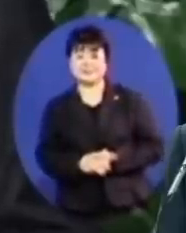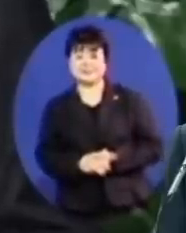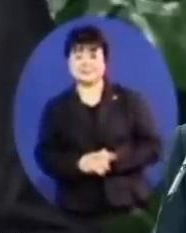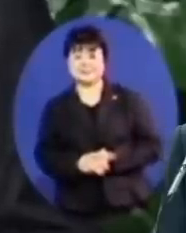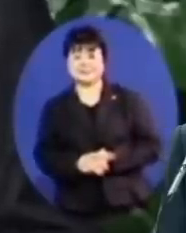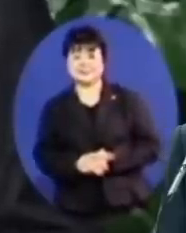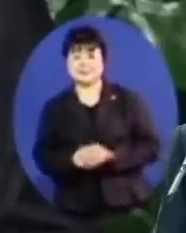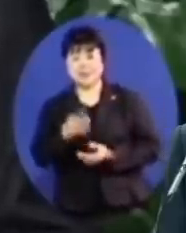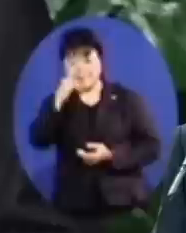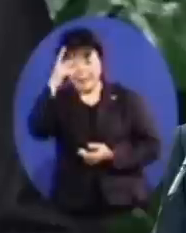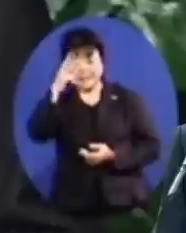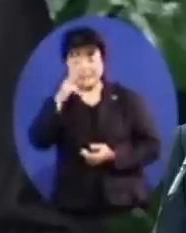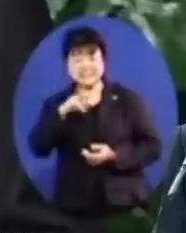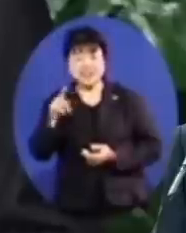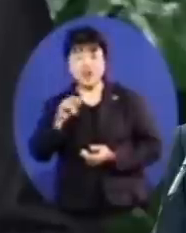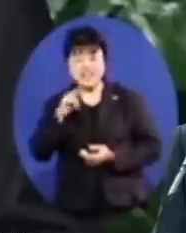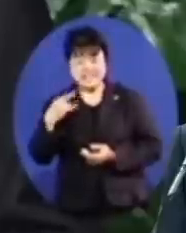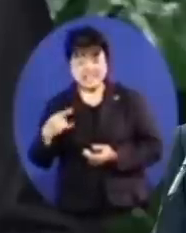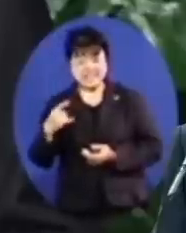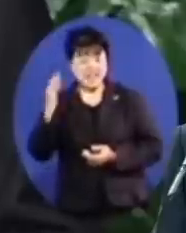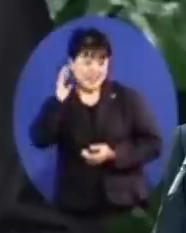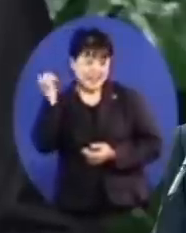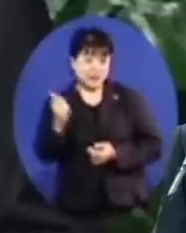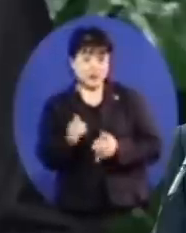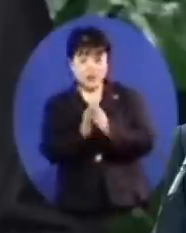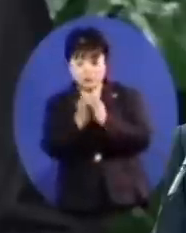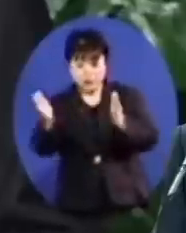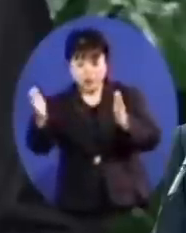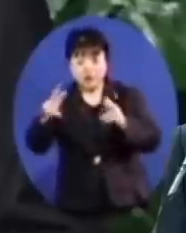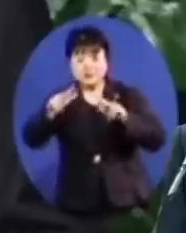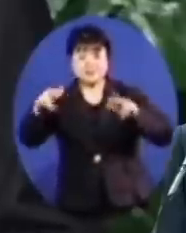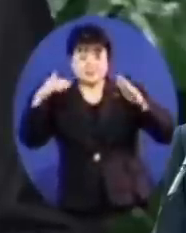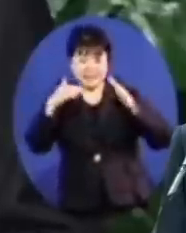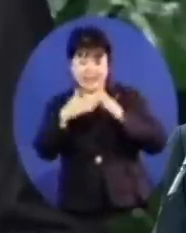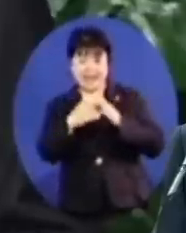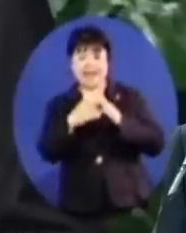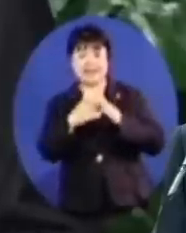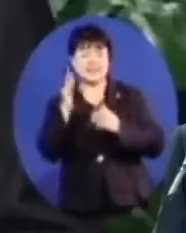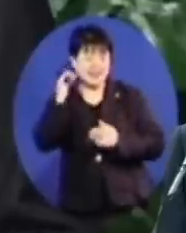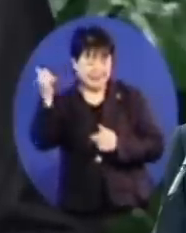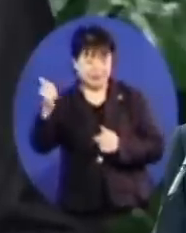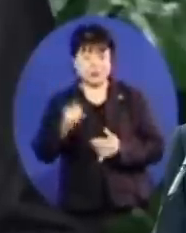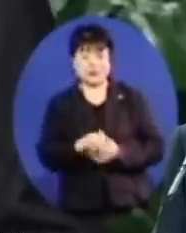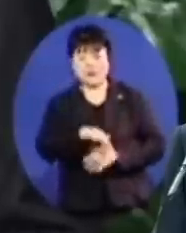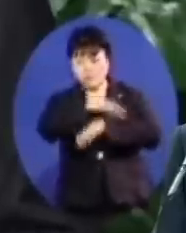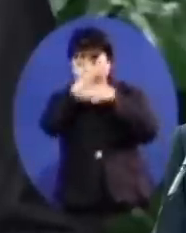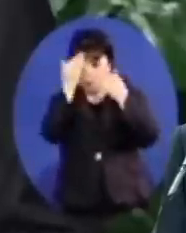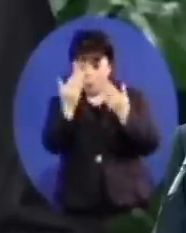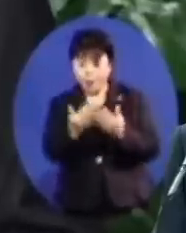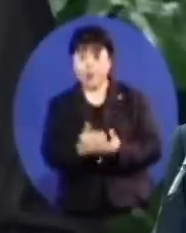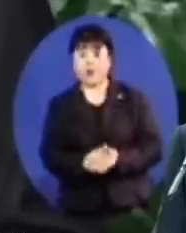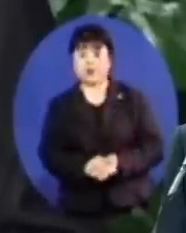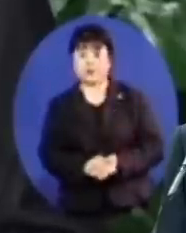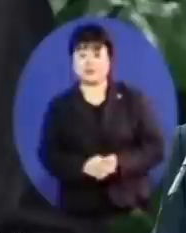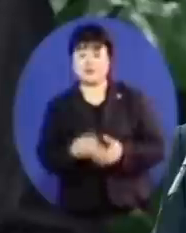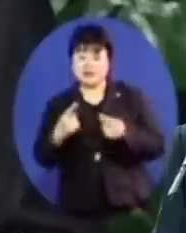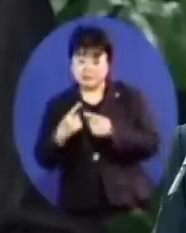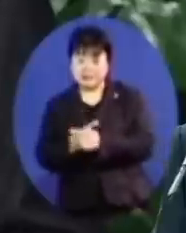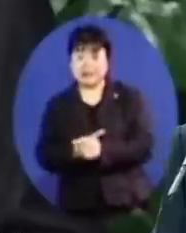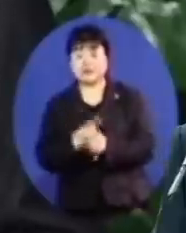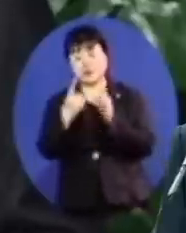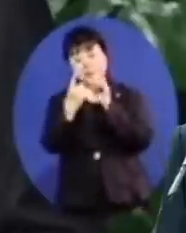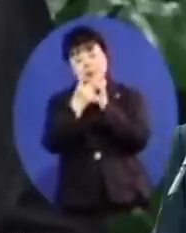박정희 대통령으로부터 시작해서 지금까지 모든 대통령을 수없이 만나고